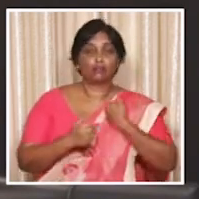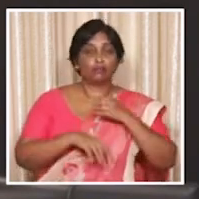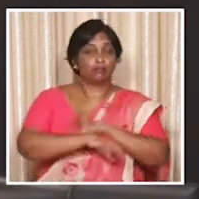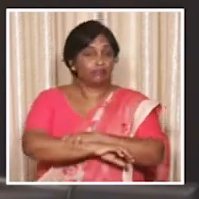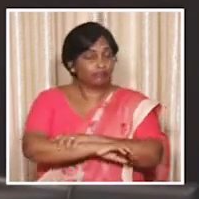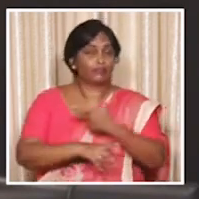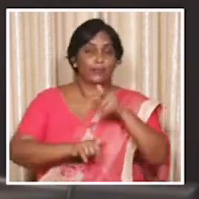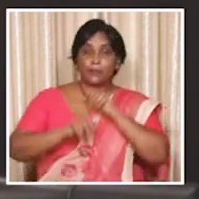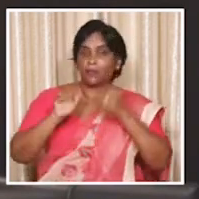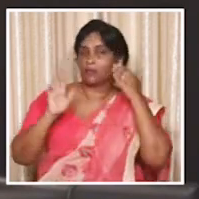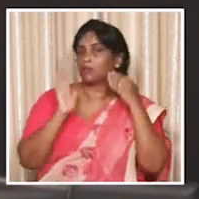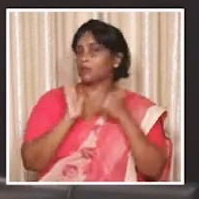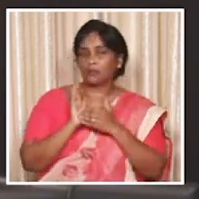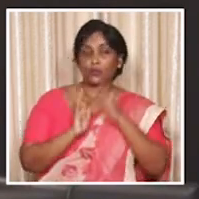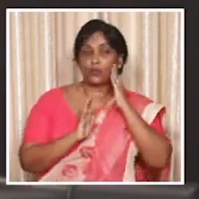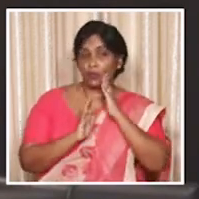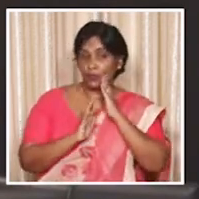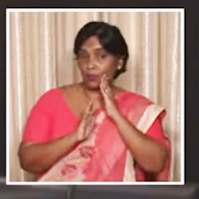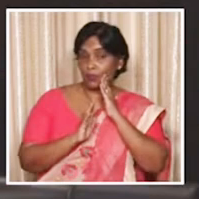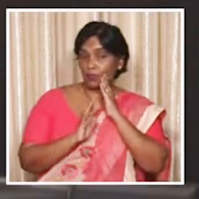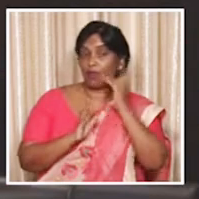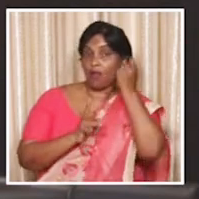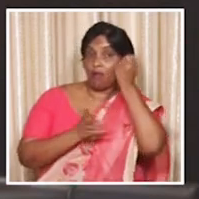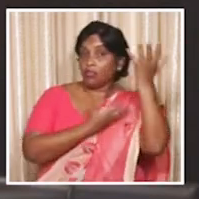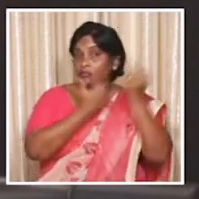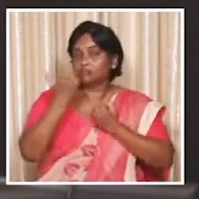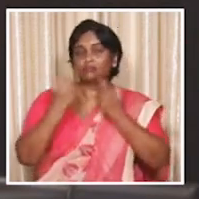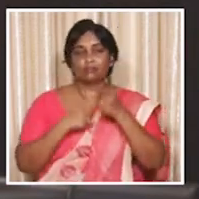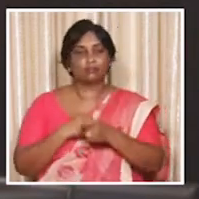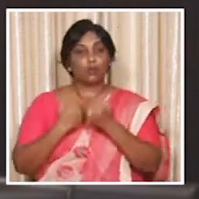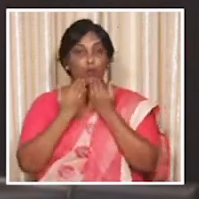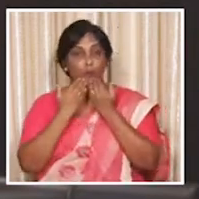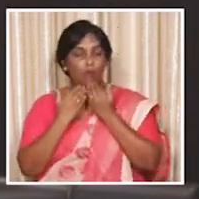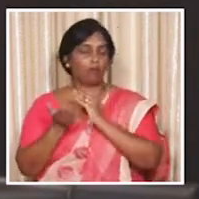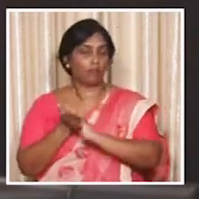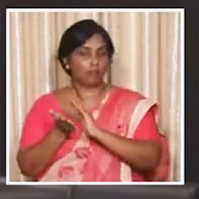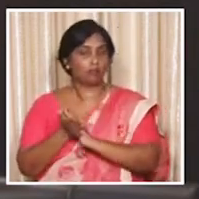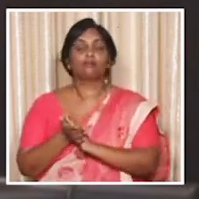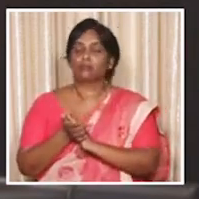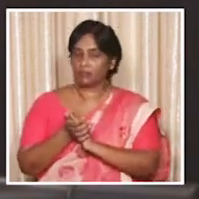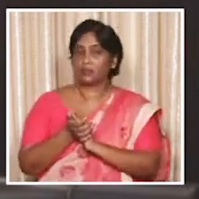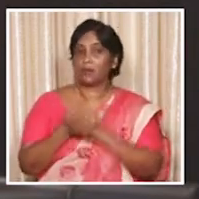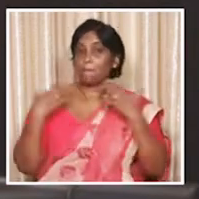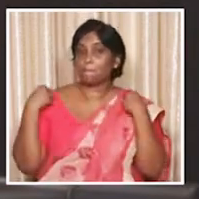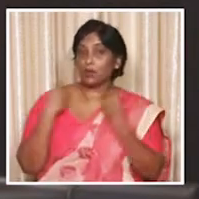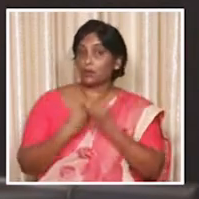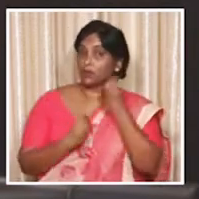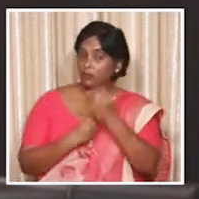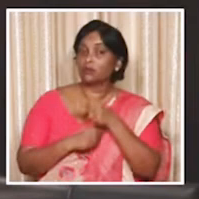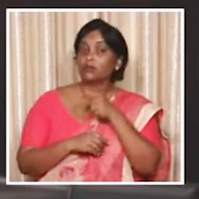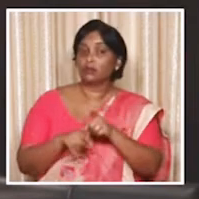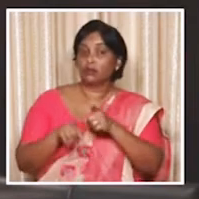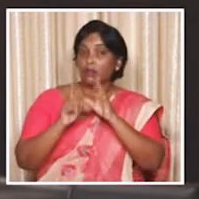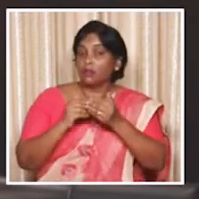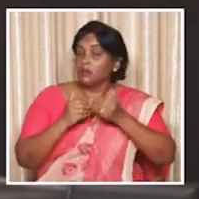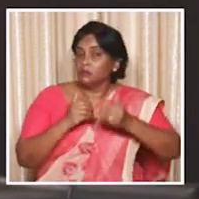ක්‍රමවේදය හරහා අවධානය යොමු කළ විදේශීය අදහස් අරගෙන ඒ අයට අවශ්‍ය පහසුකම් ලබා දුන්නත් ඒ සඳහා